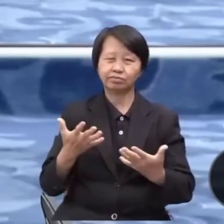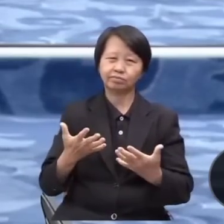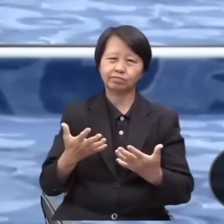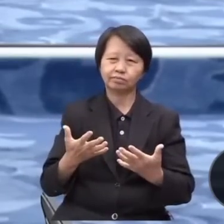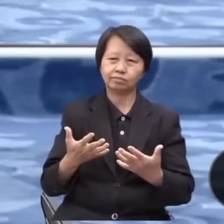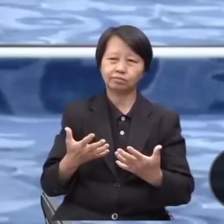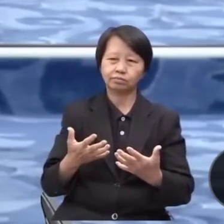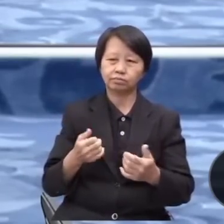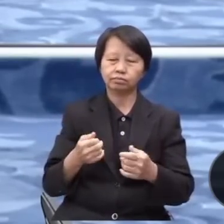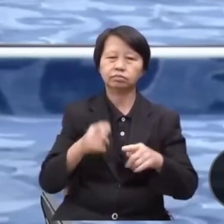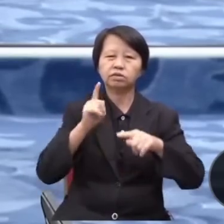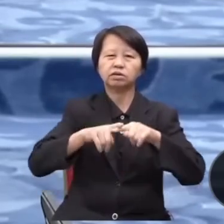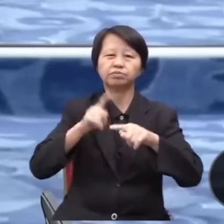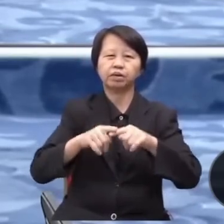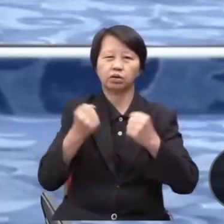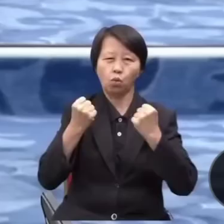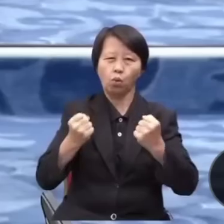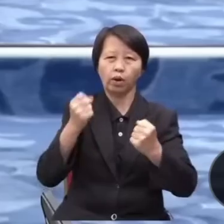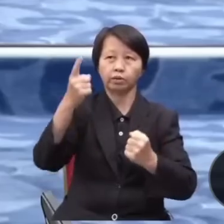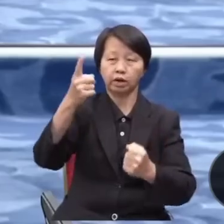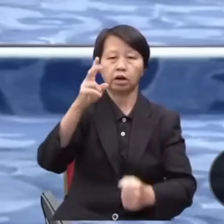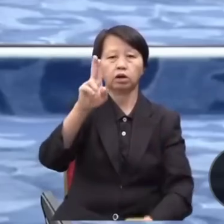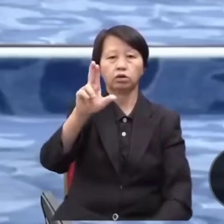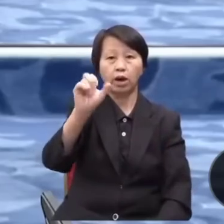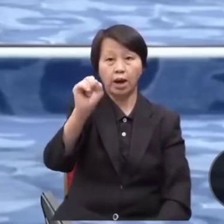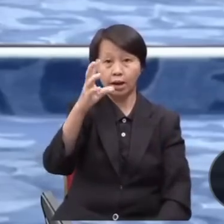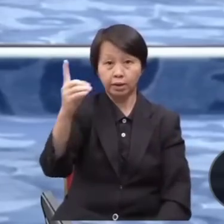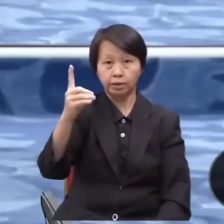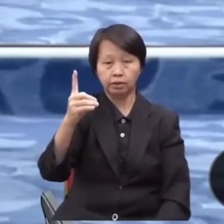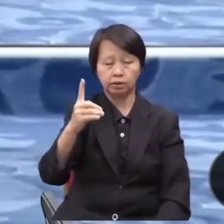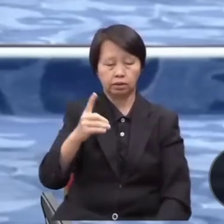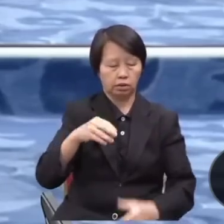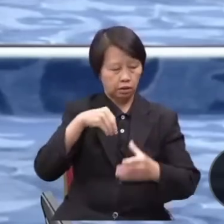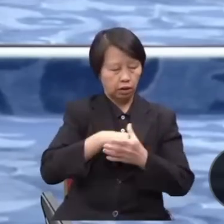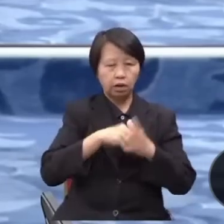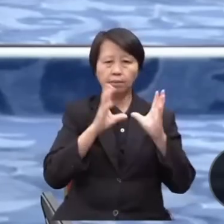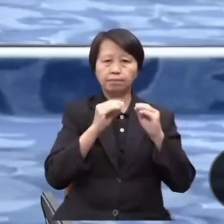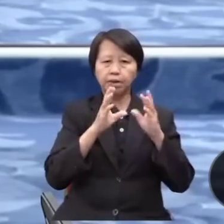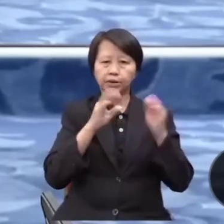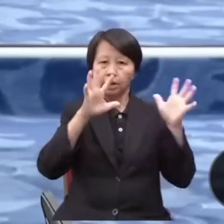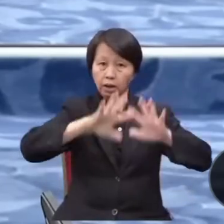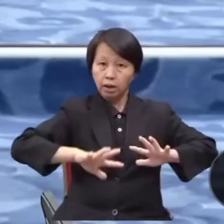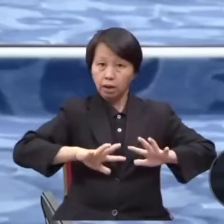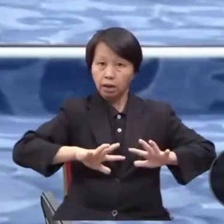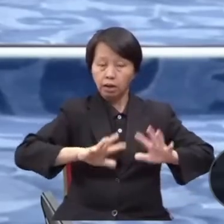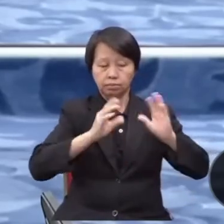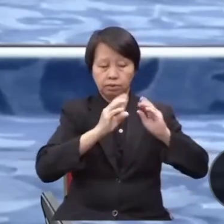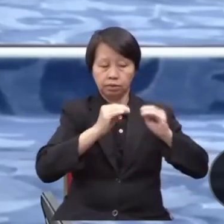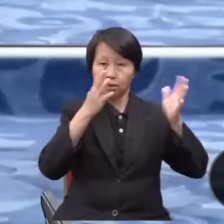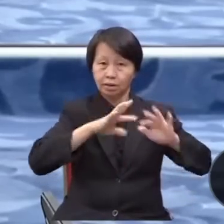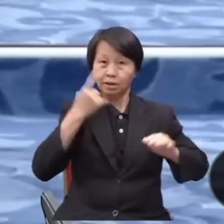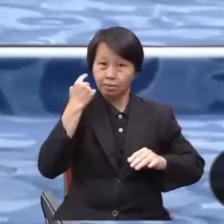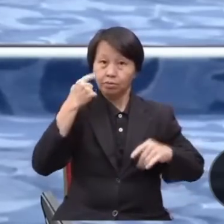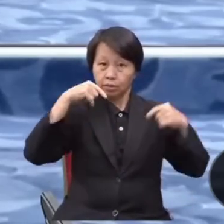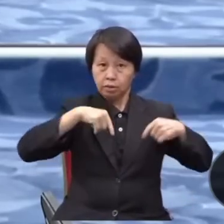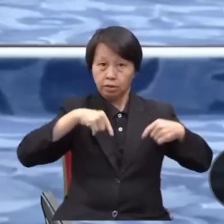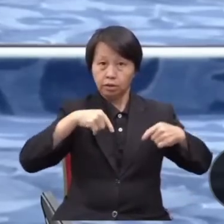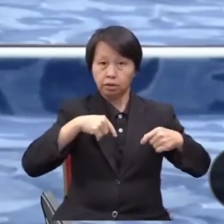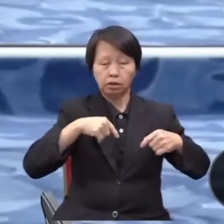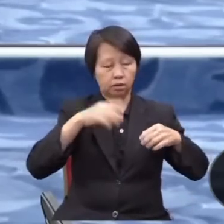dengan kekuatan dolar. Dalam sidang ASEAN baru-baru ini, keputusan yang sangat penting ke